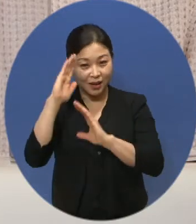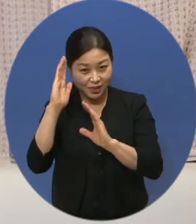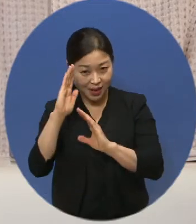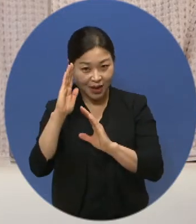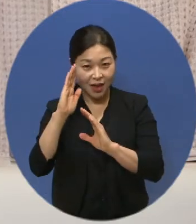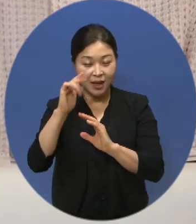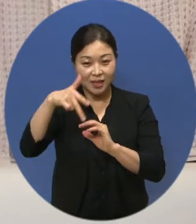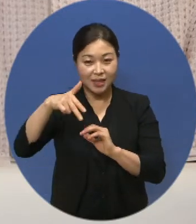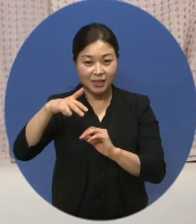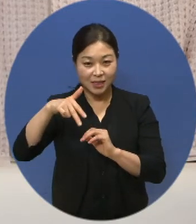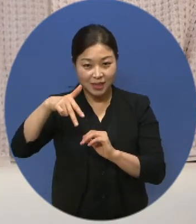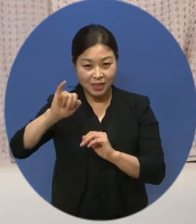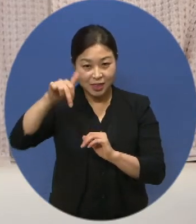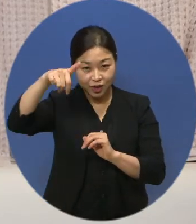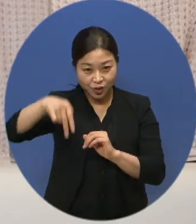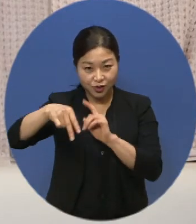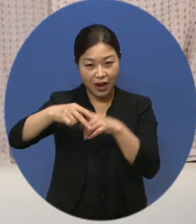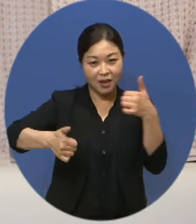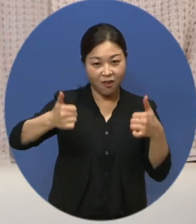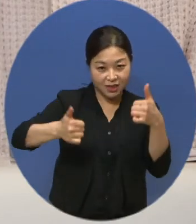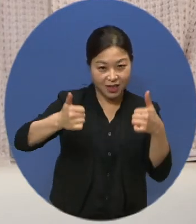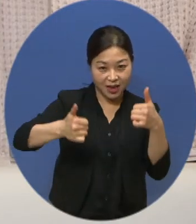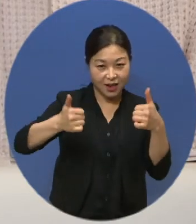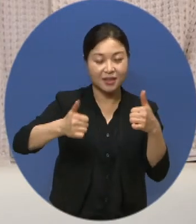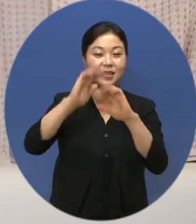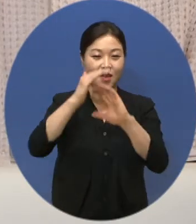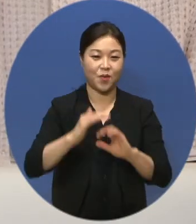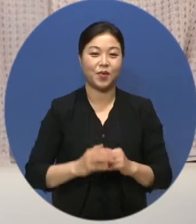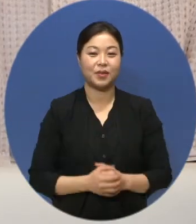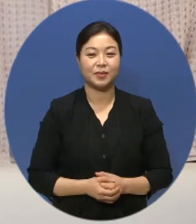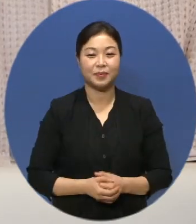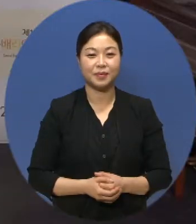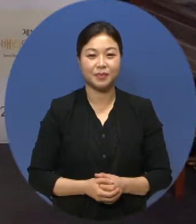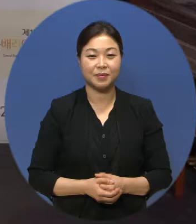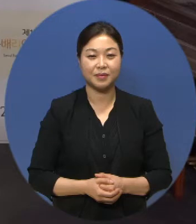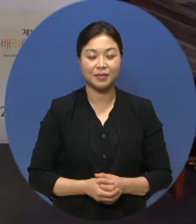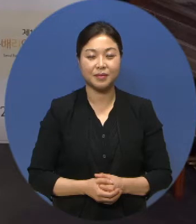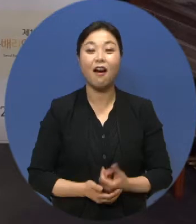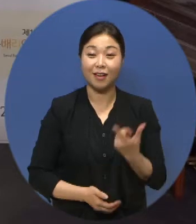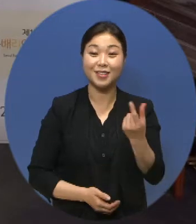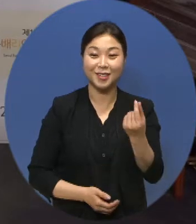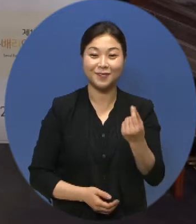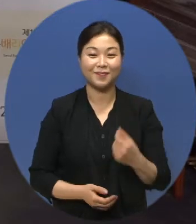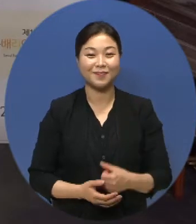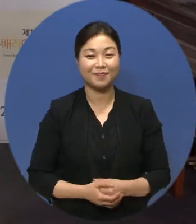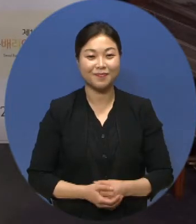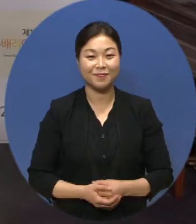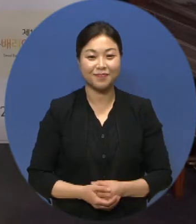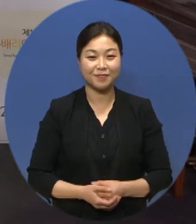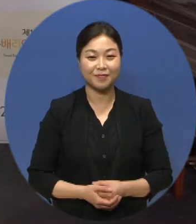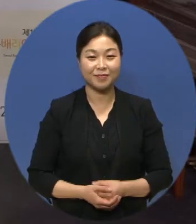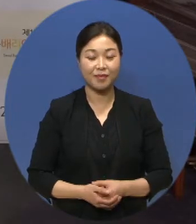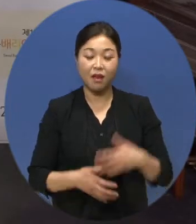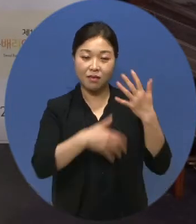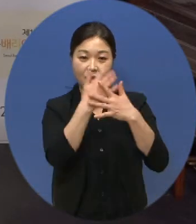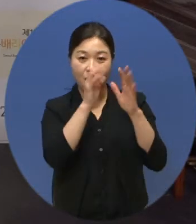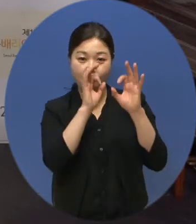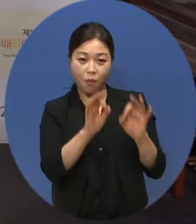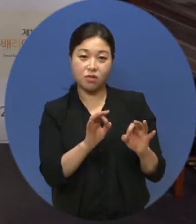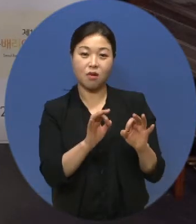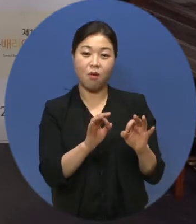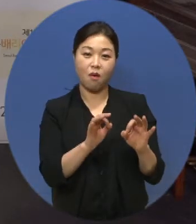꼬마 지규랑 경쟁을 하게 되는 이야기입니다. 네, 그렇습니다. 사실 이제 이 영화를 보면서